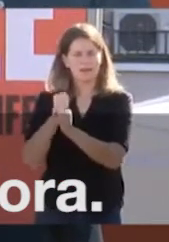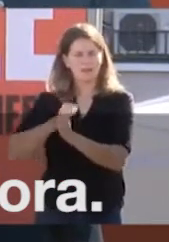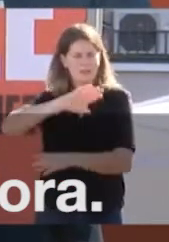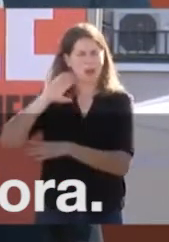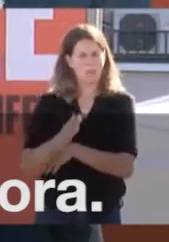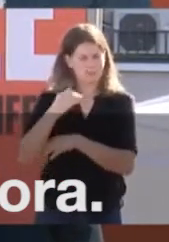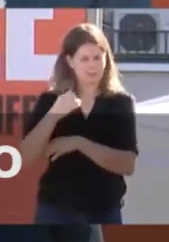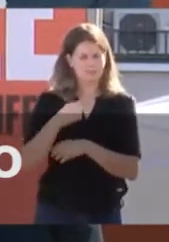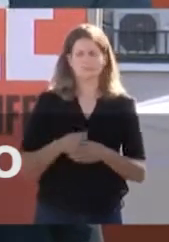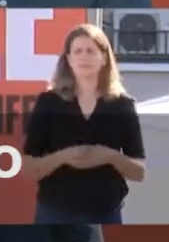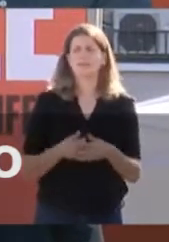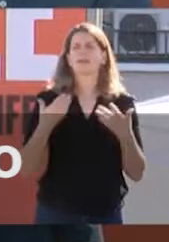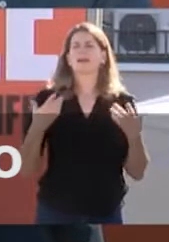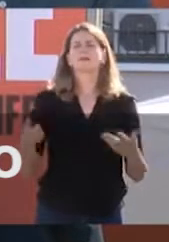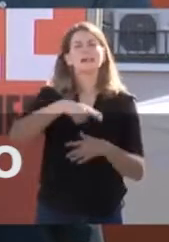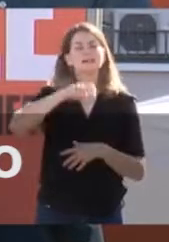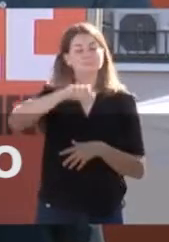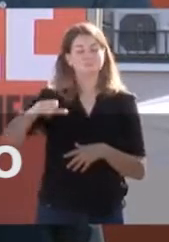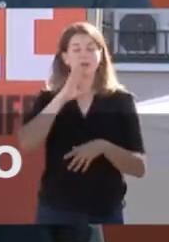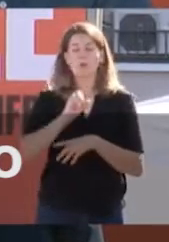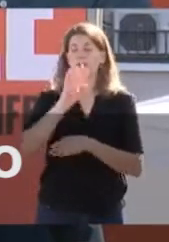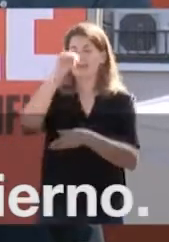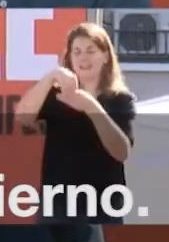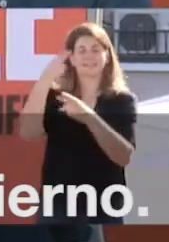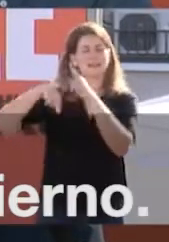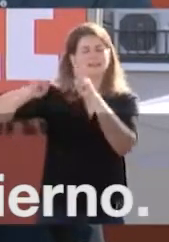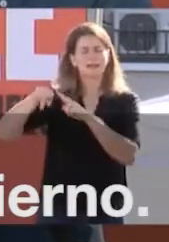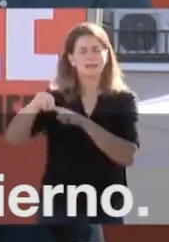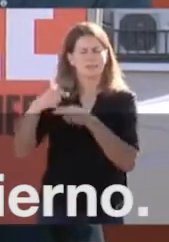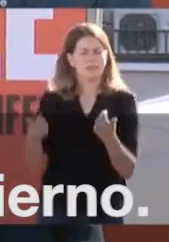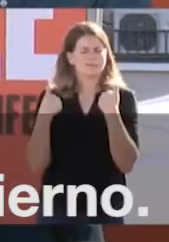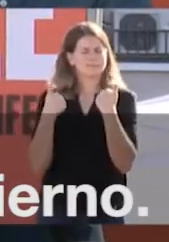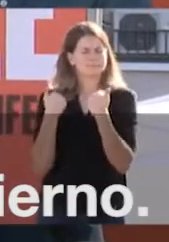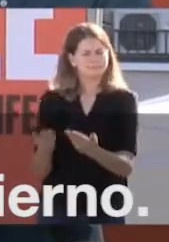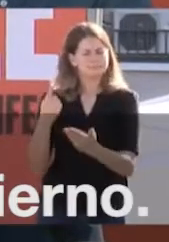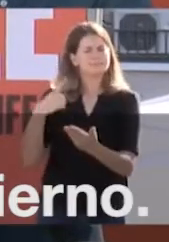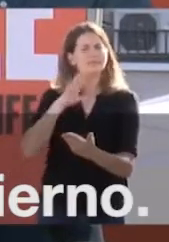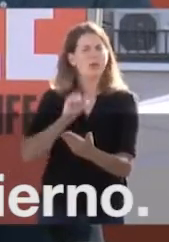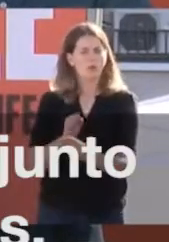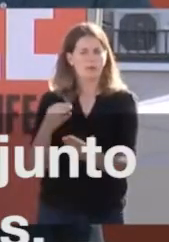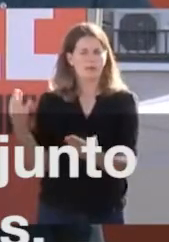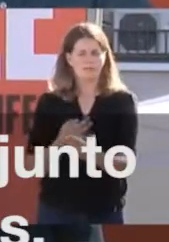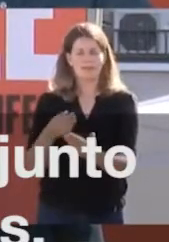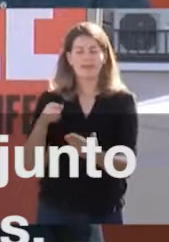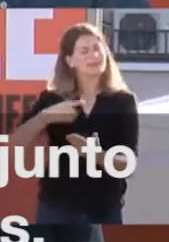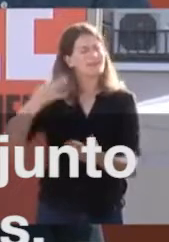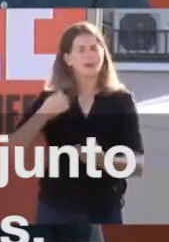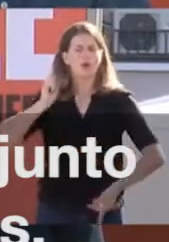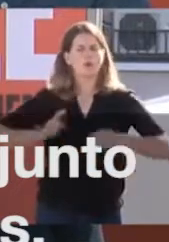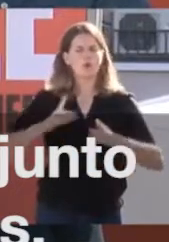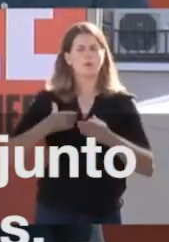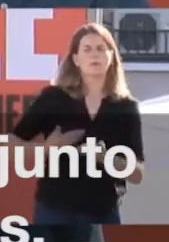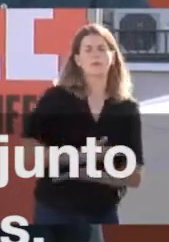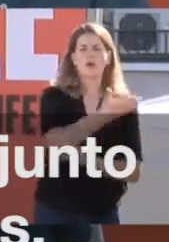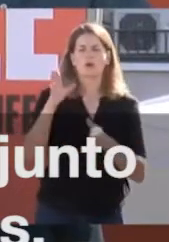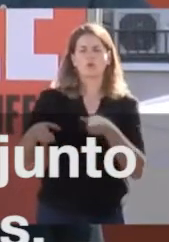més, qui està governant avui a la Generalitat té responsabilitat de govern. Ha de governar pel conjunt